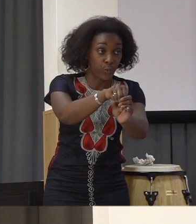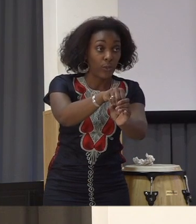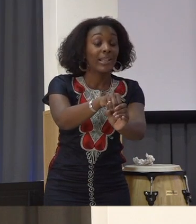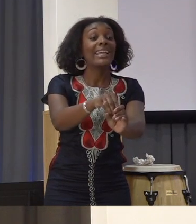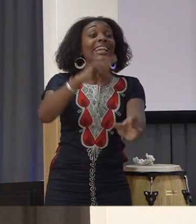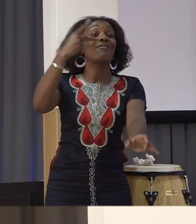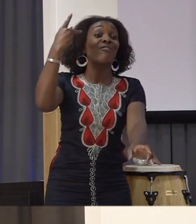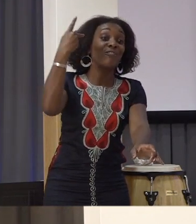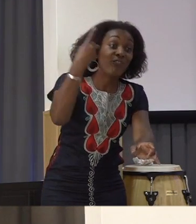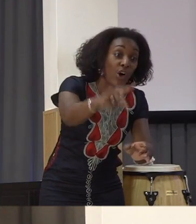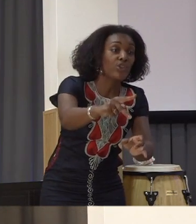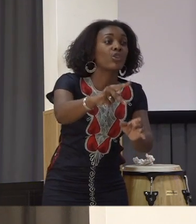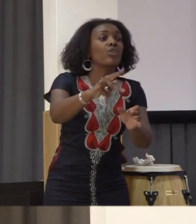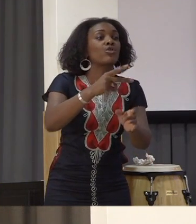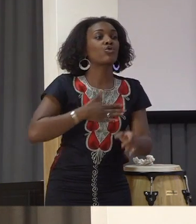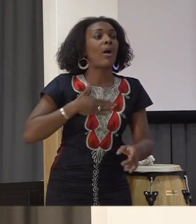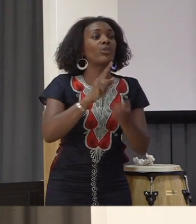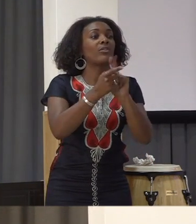joie soit parfaite. Il y a un transfert.